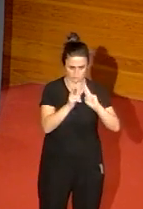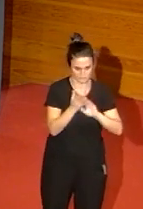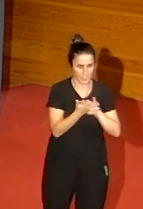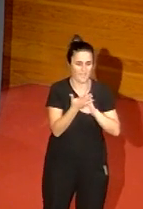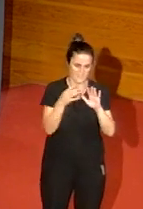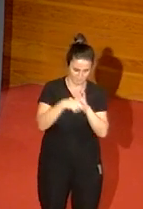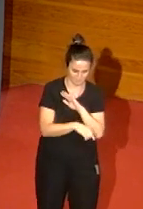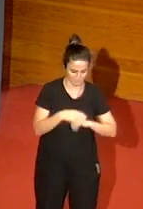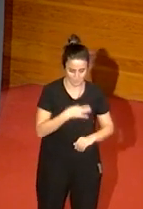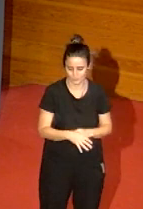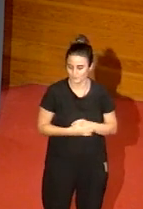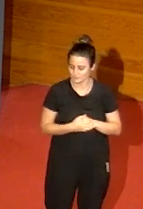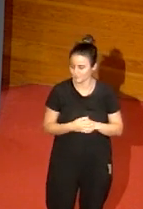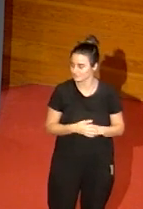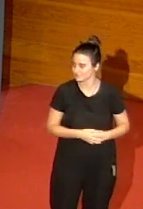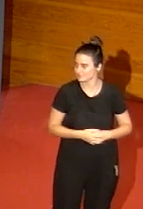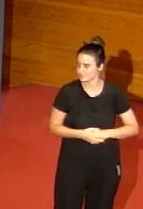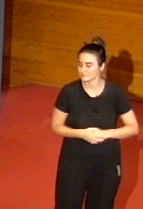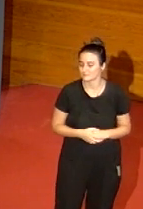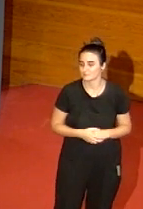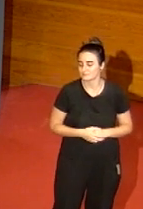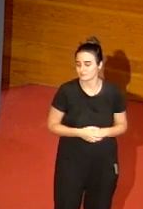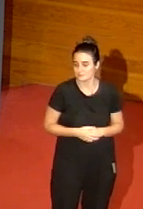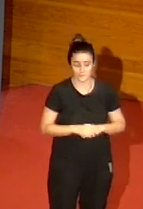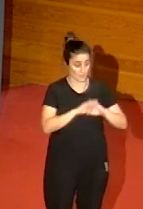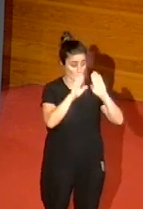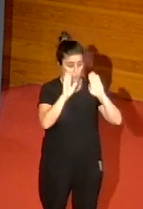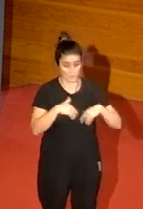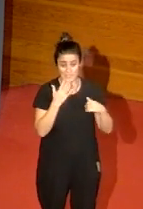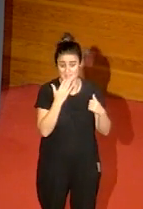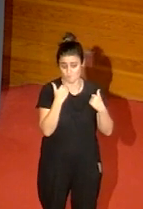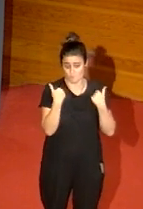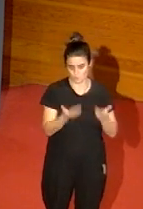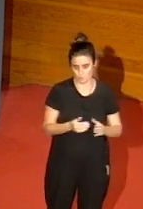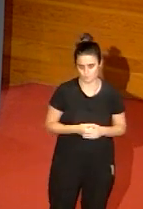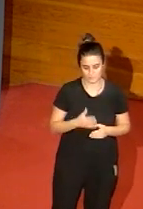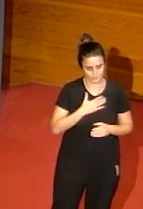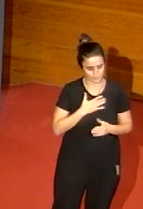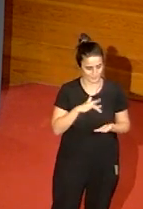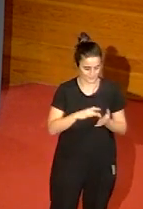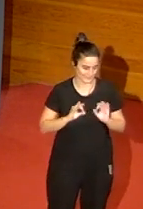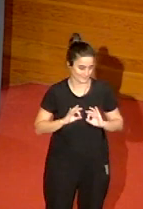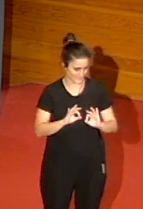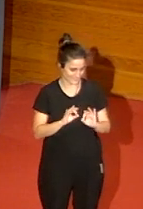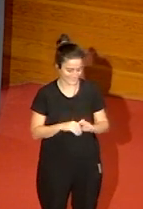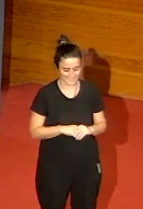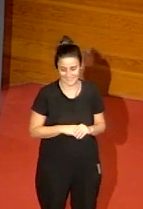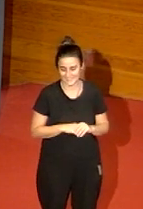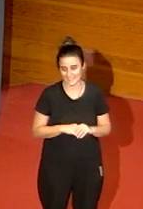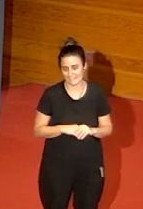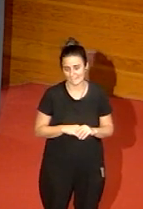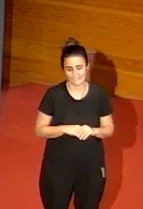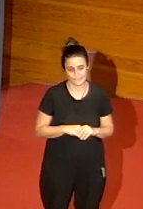egin dezakegu. Bueno, azken adibide bat jarriko dizuet. Niretzat oso berezia izan zena,